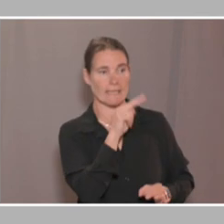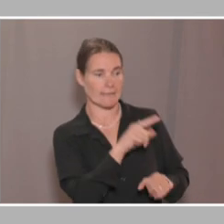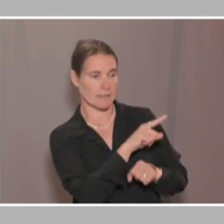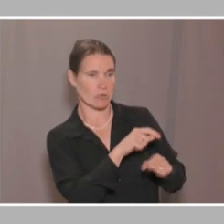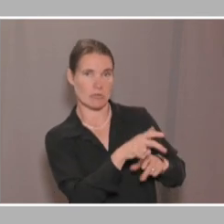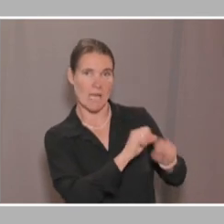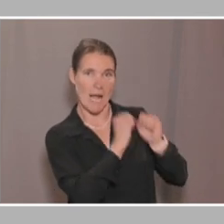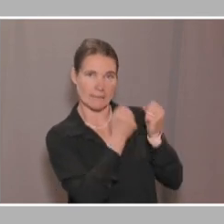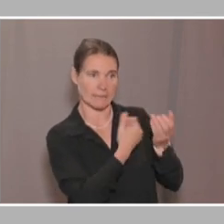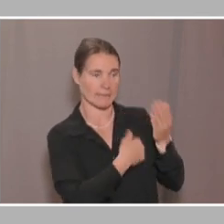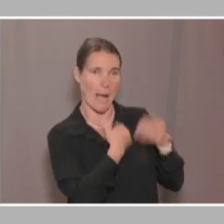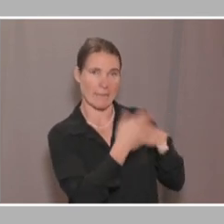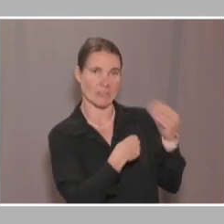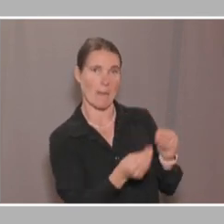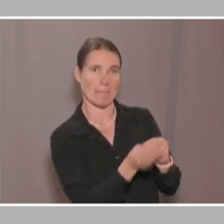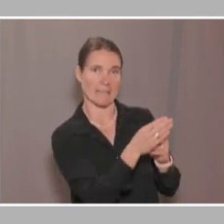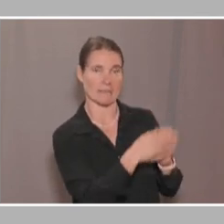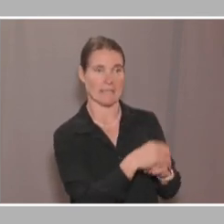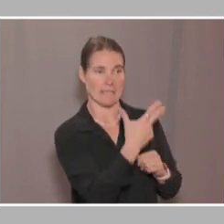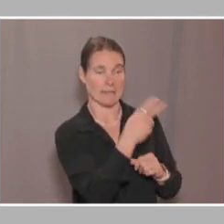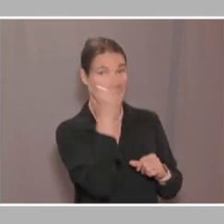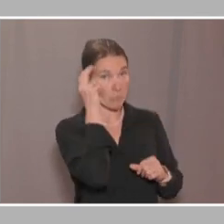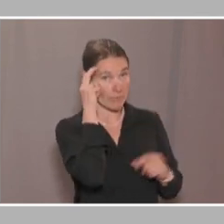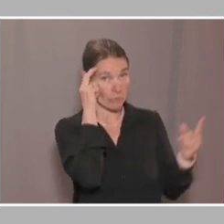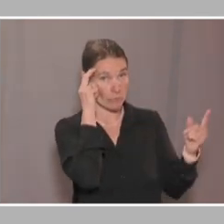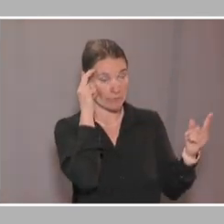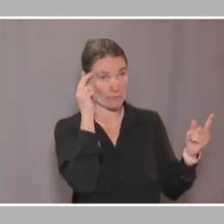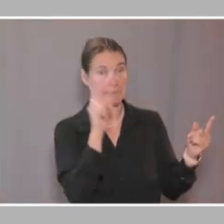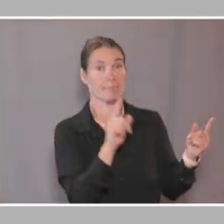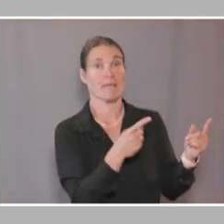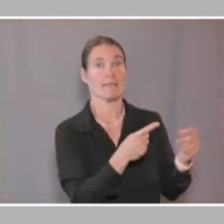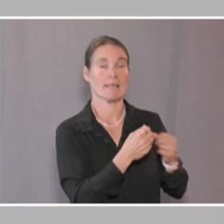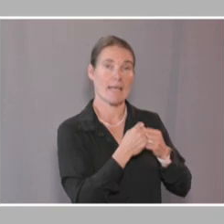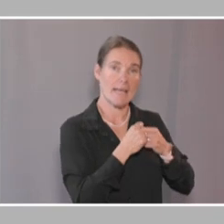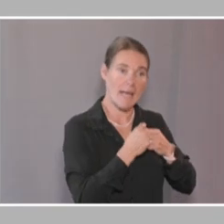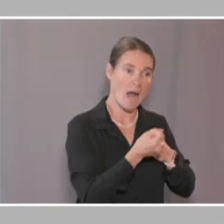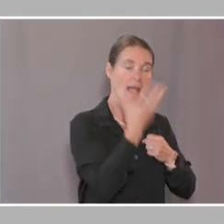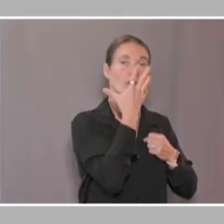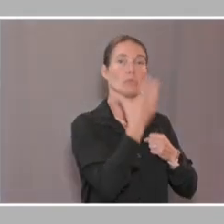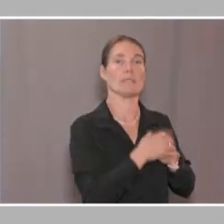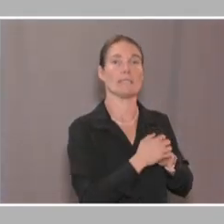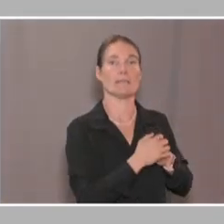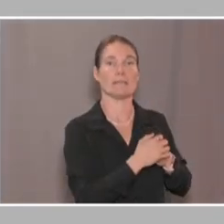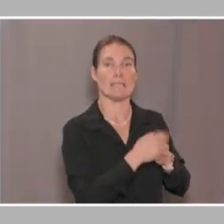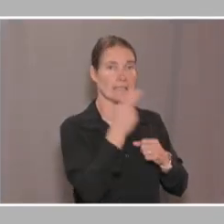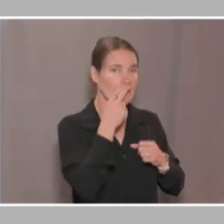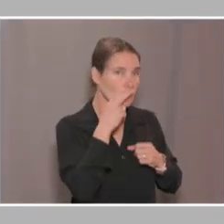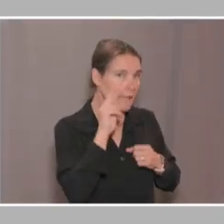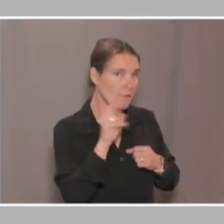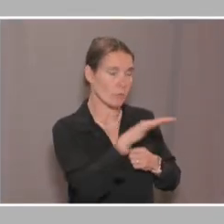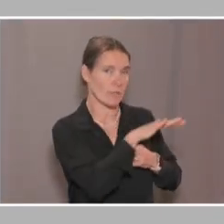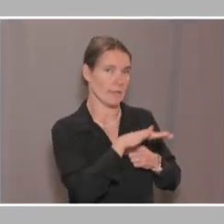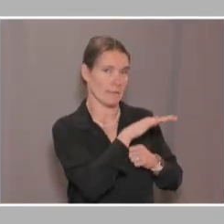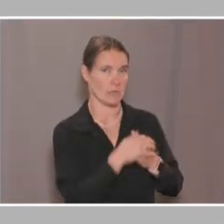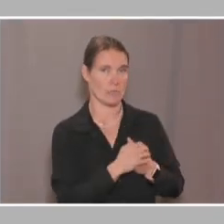beitrugen. Und 3 Professoren kategorisieren wir in braun, als exponiert nationalsozialistisch. Sie